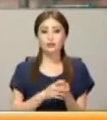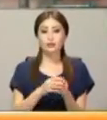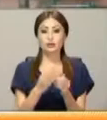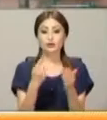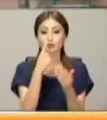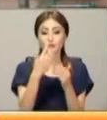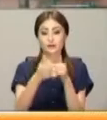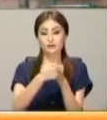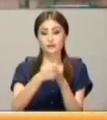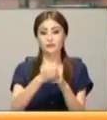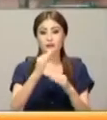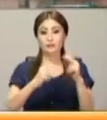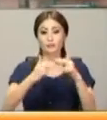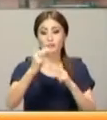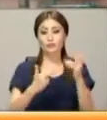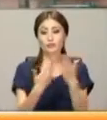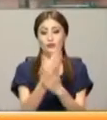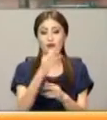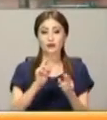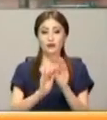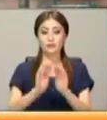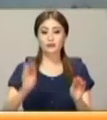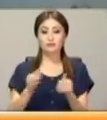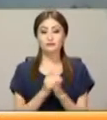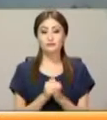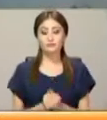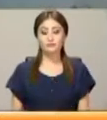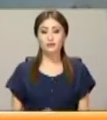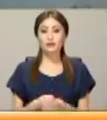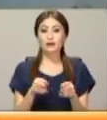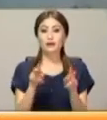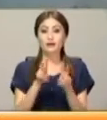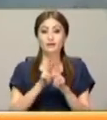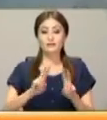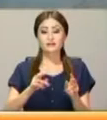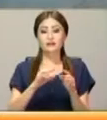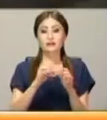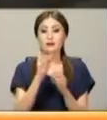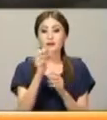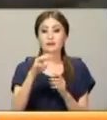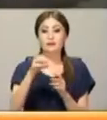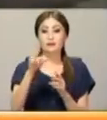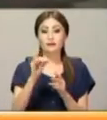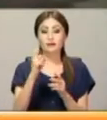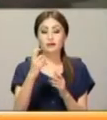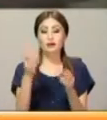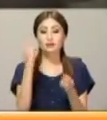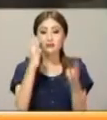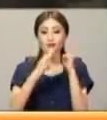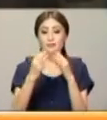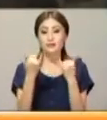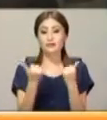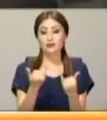Увеличилось и количество котельных с 22 до 26. Практически во всех котельных Нарына установили современное